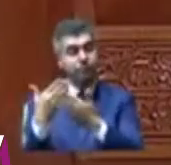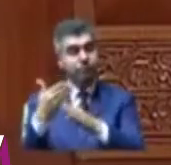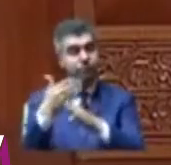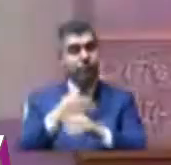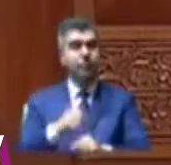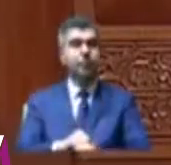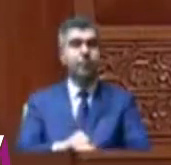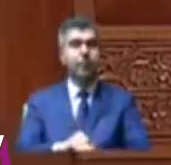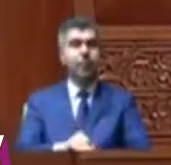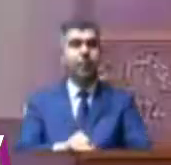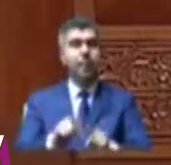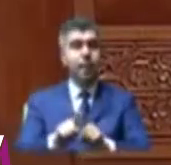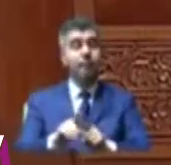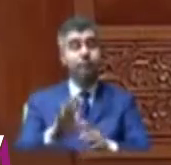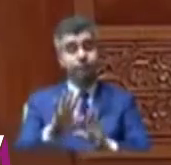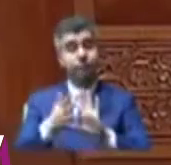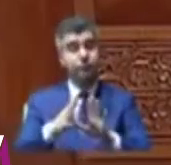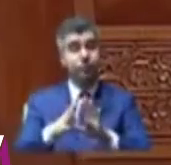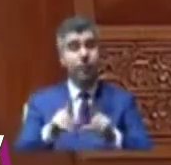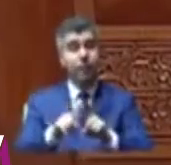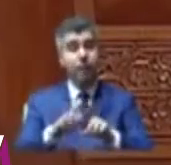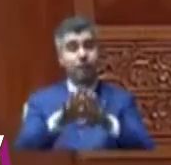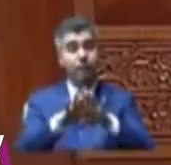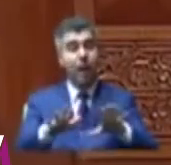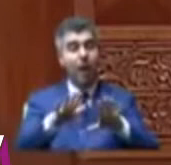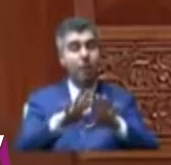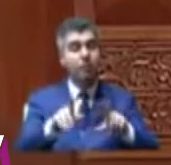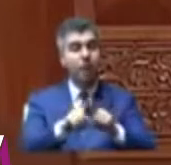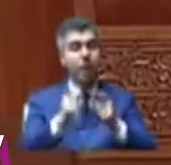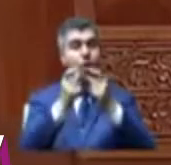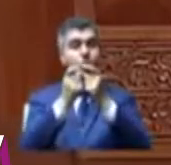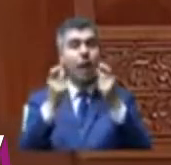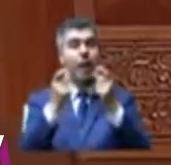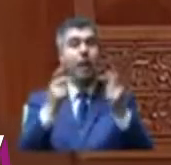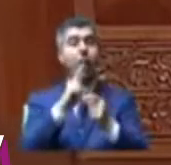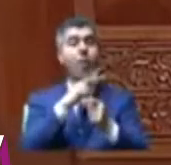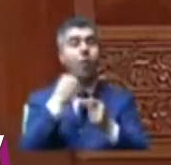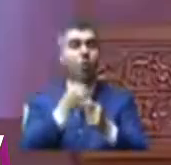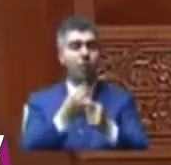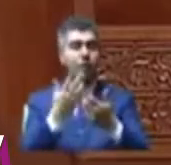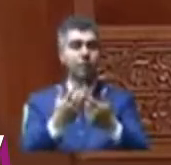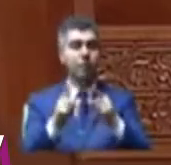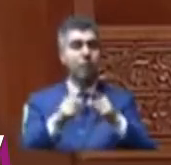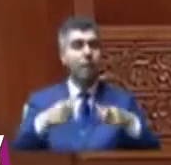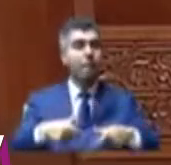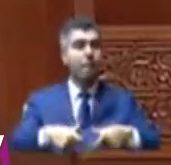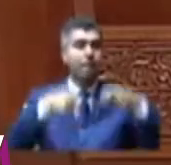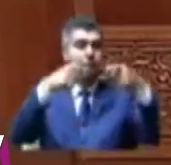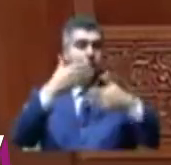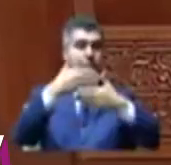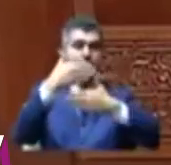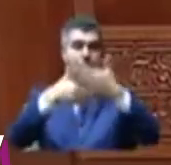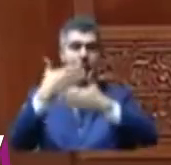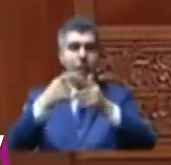وضعت عده الاف من الاراضي رهن اشاره شركه العمران من اجل معالجه